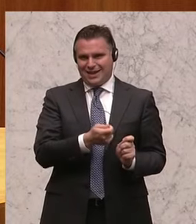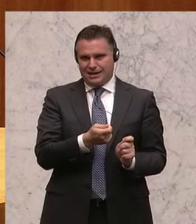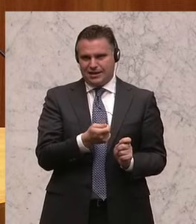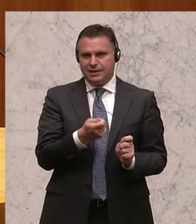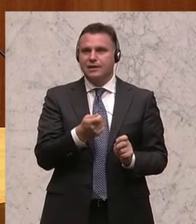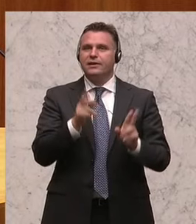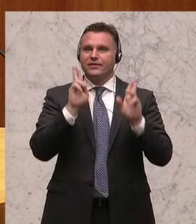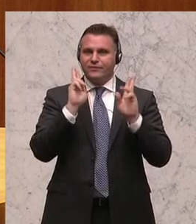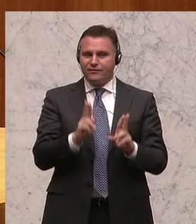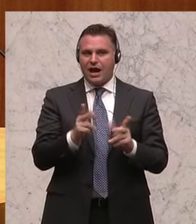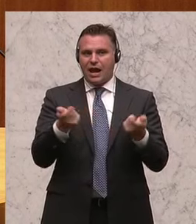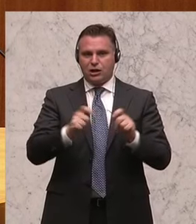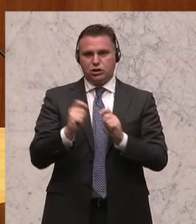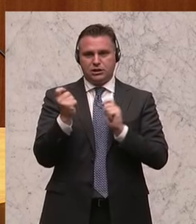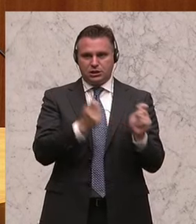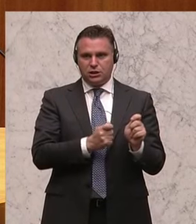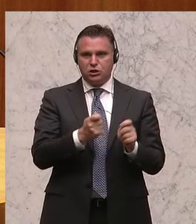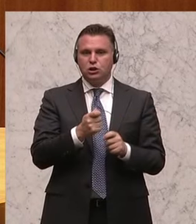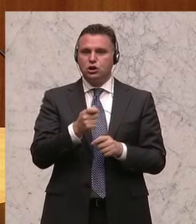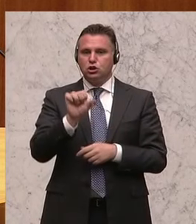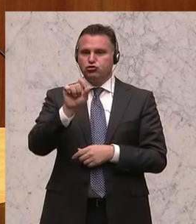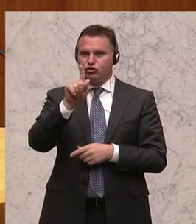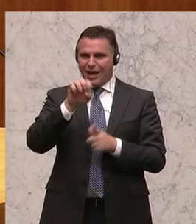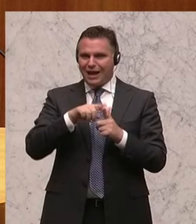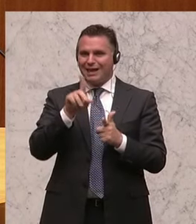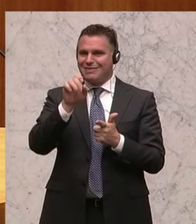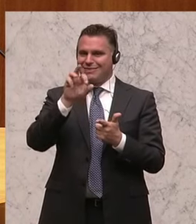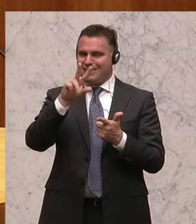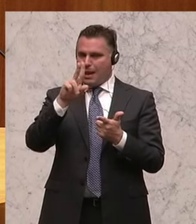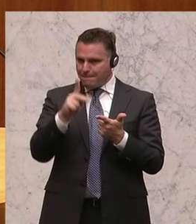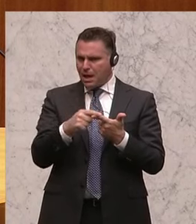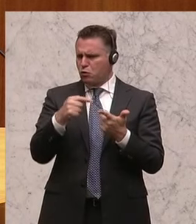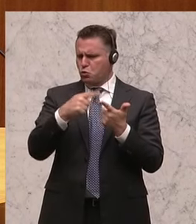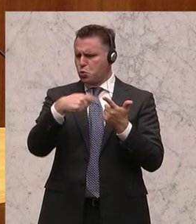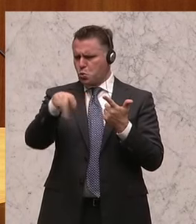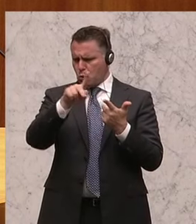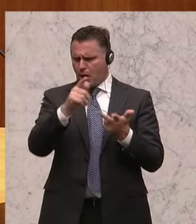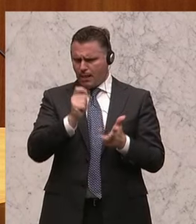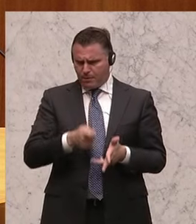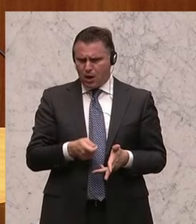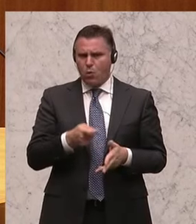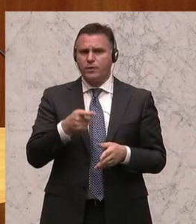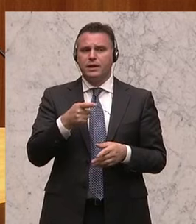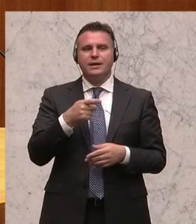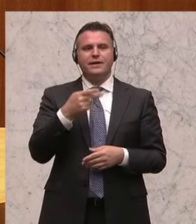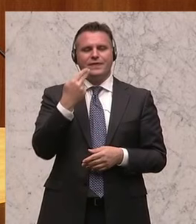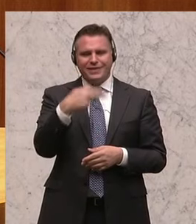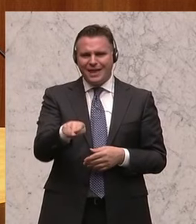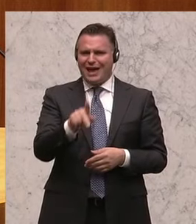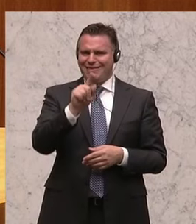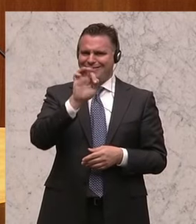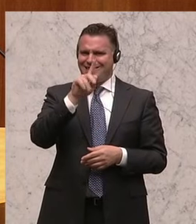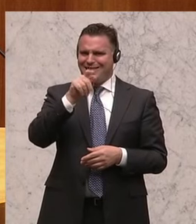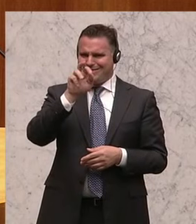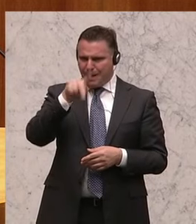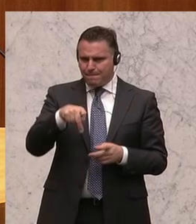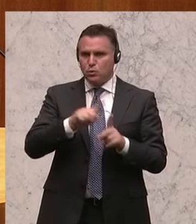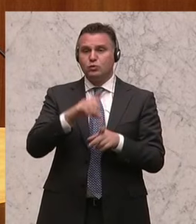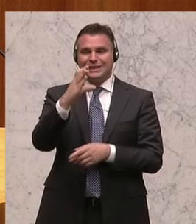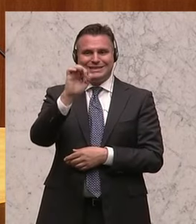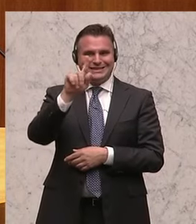den Entschließungsantrag der Abgeordneten Strache, Deimek und weiterer Abgeordneter betreffend Nein zu TTIP und CETA. Da freut sich